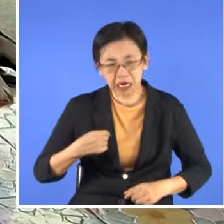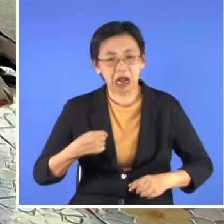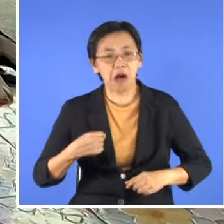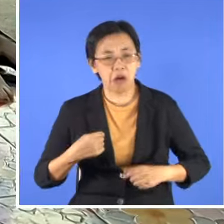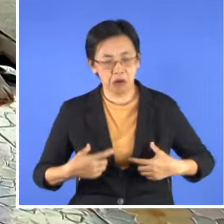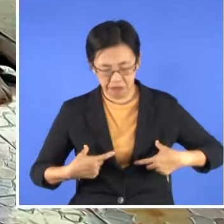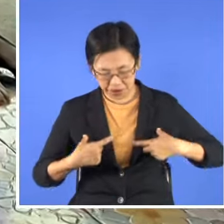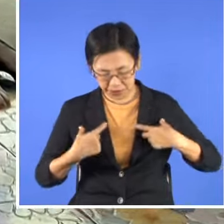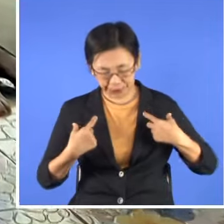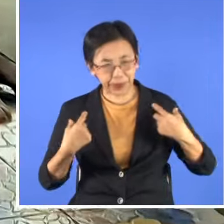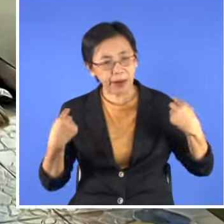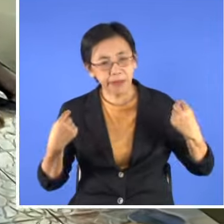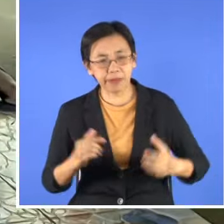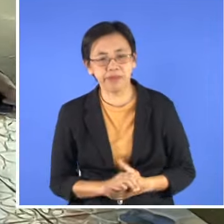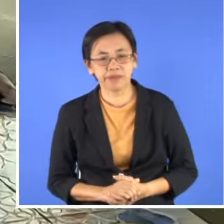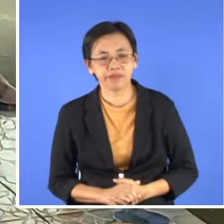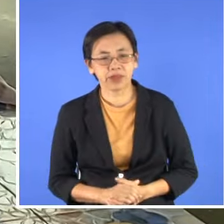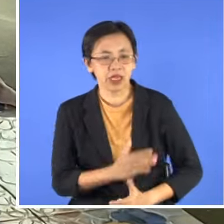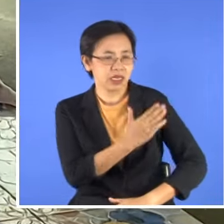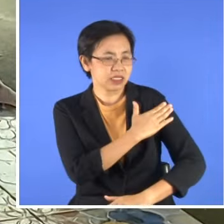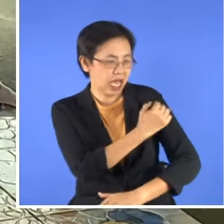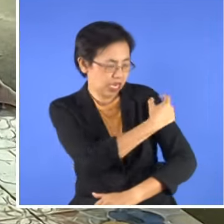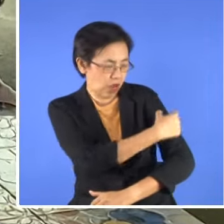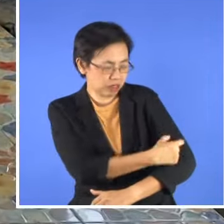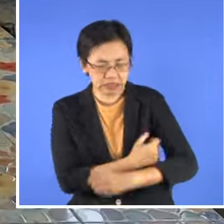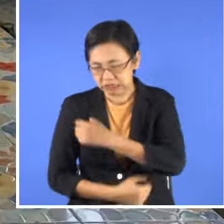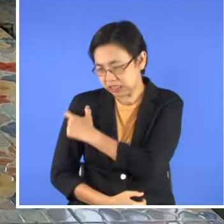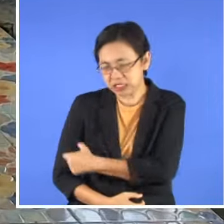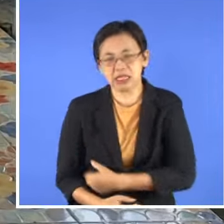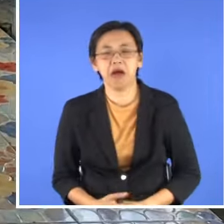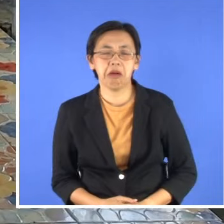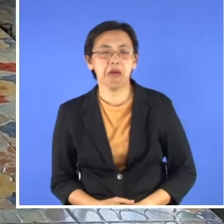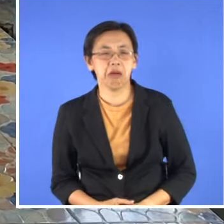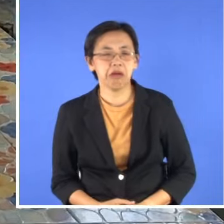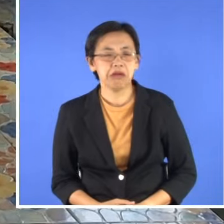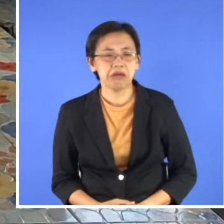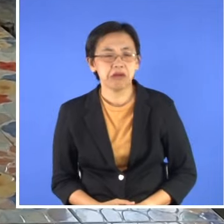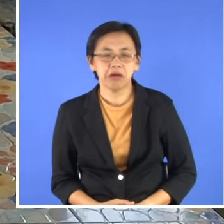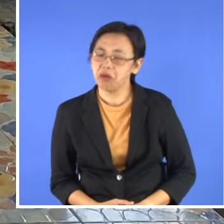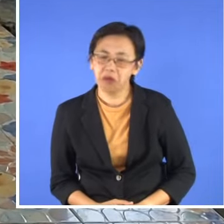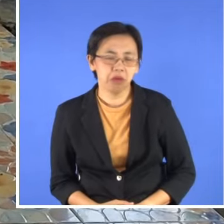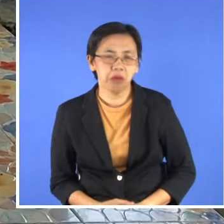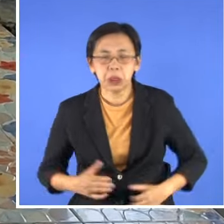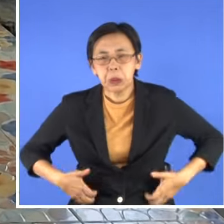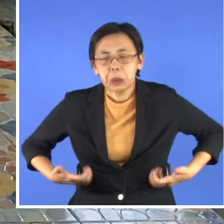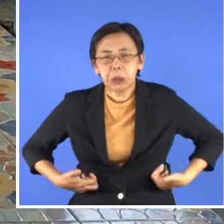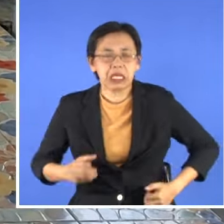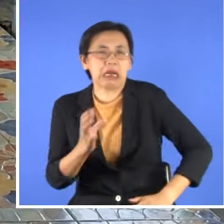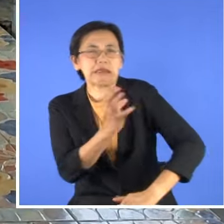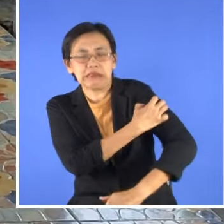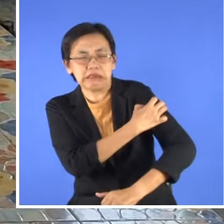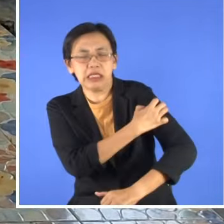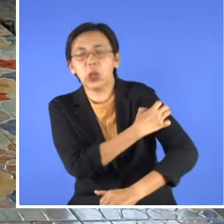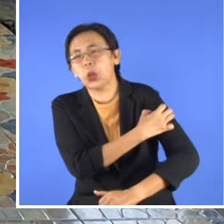เลยนะออ่าไปถึงเนี่ยหัวไหล่ซ้ายหัวไหล่ขวาเลยอ่าแต่เหนียวไม่พอฮะเหนียวไม่พอถูกลิงเนี่ยงับเข้าจมเขี้ยว